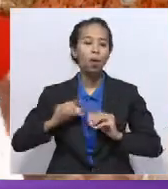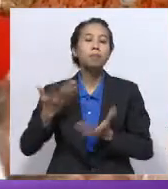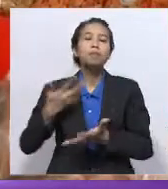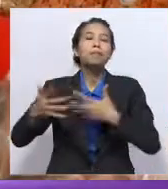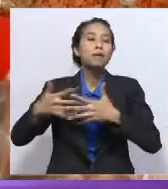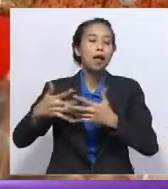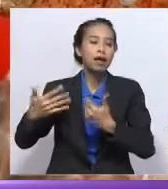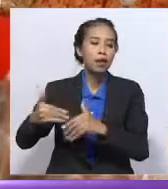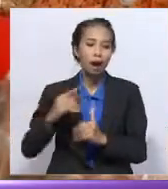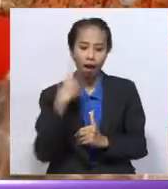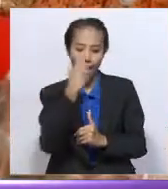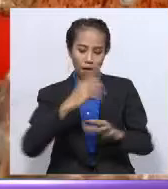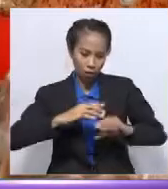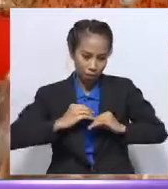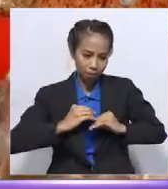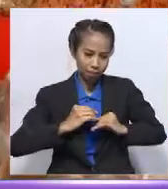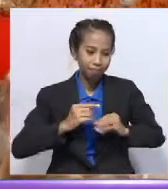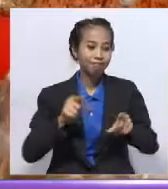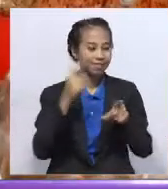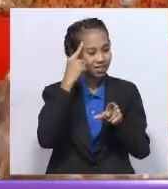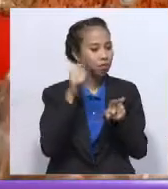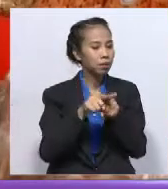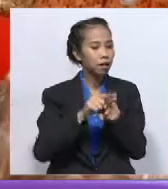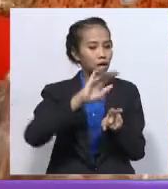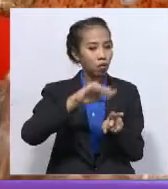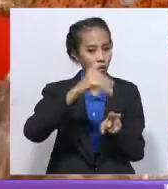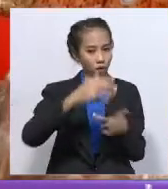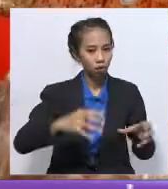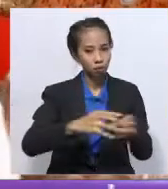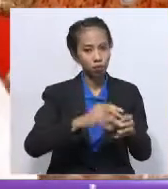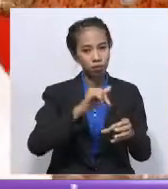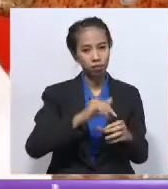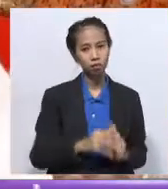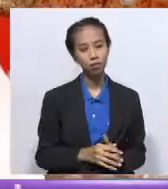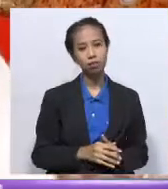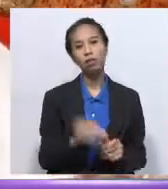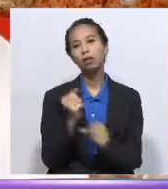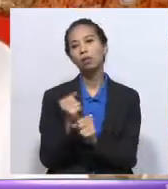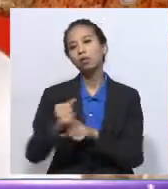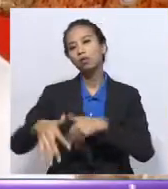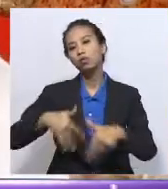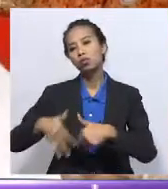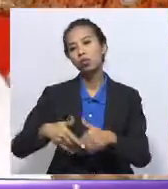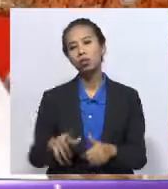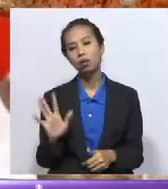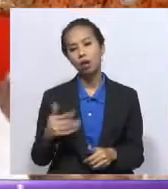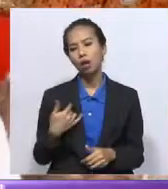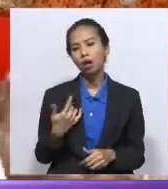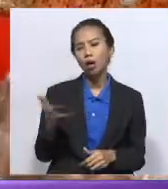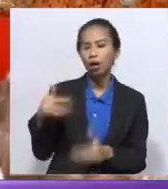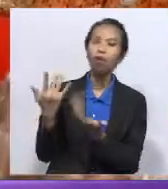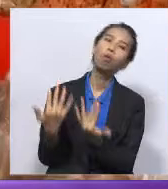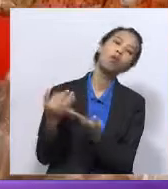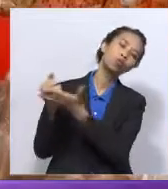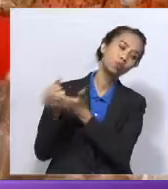ะคะเอาคนที่มีอุดมการณ์เดียวกันเท่านั้นนะคะแล้วก็ทำงานชุมชนห้ามเอาจมูกของคนอื่นมาหายใจเป็นเด็ดขาด